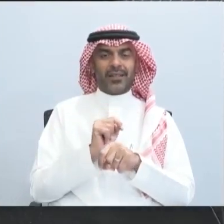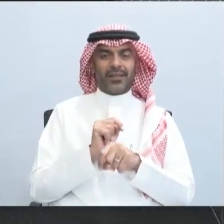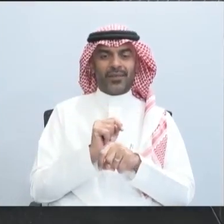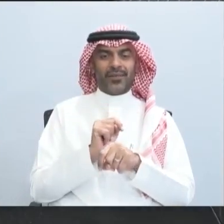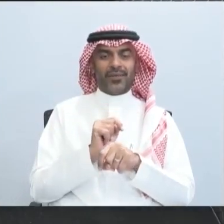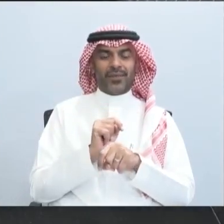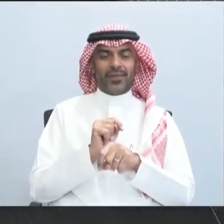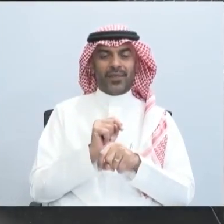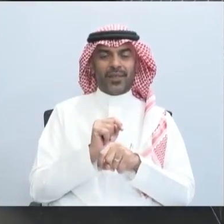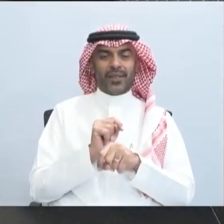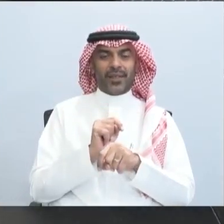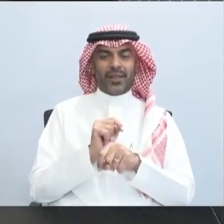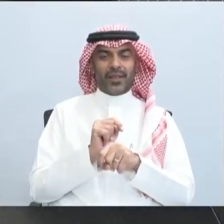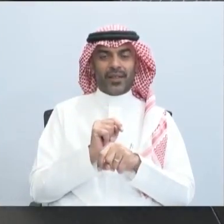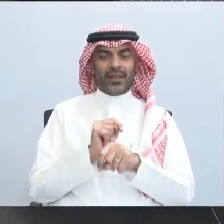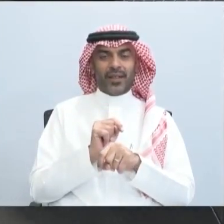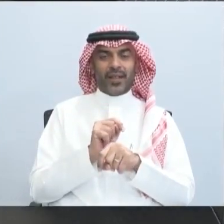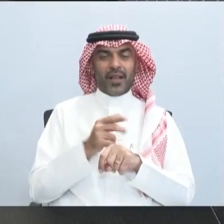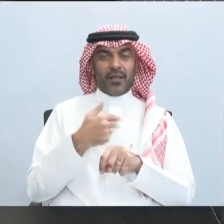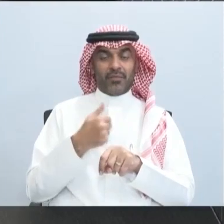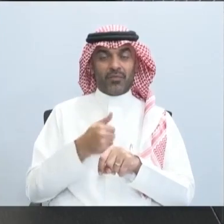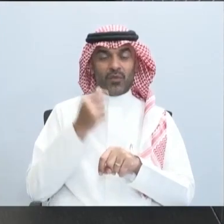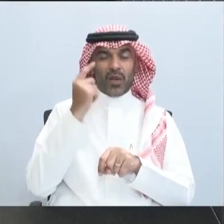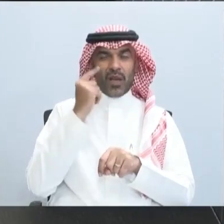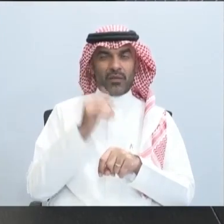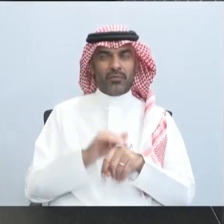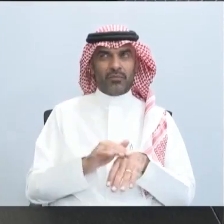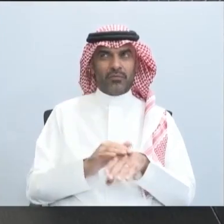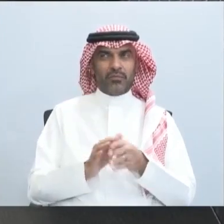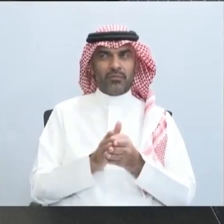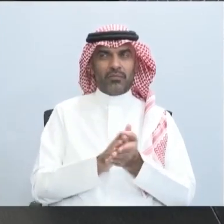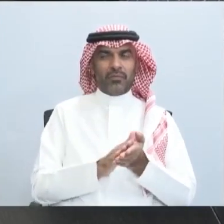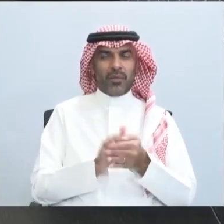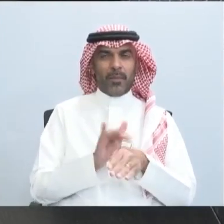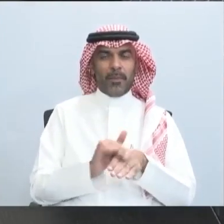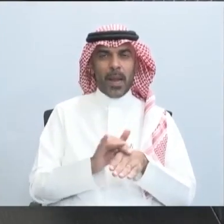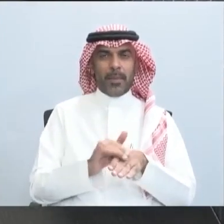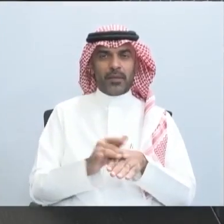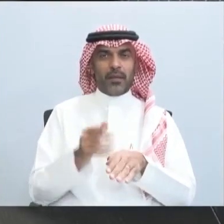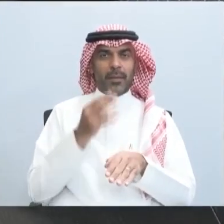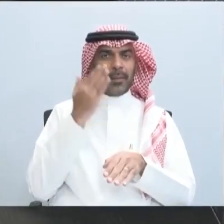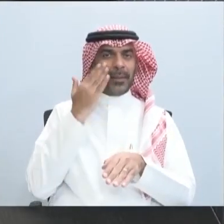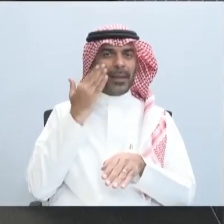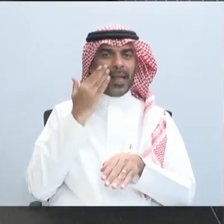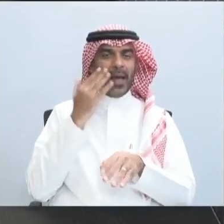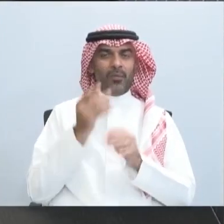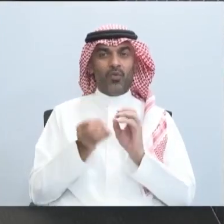ايضا ممكن ان اتعرف على ملمسه نعم لونه